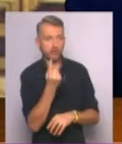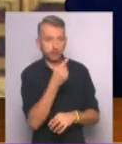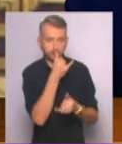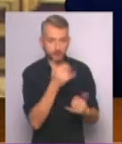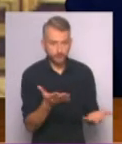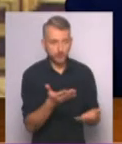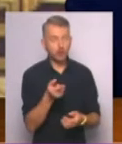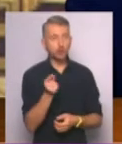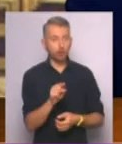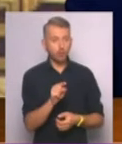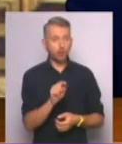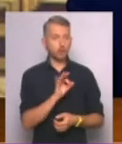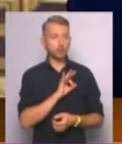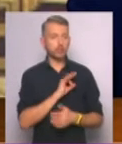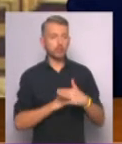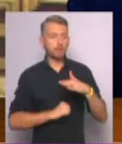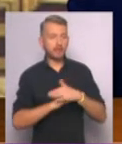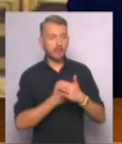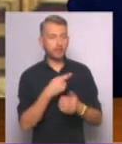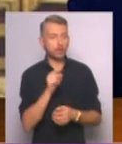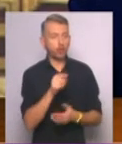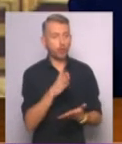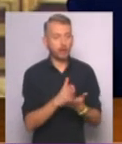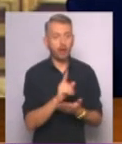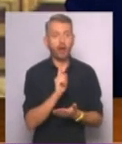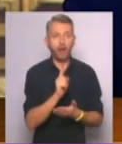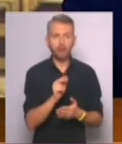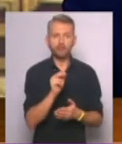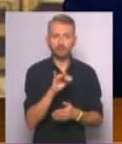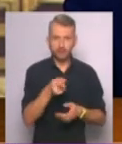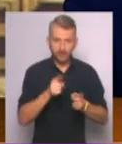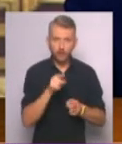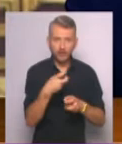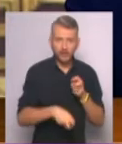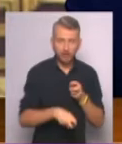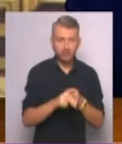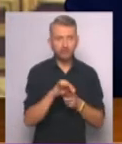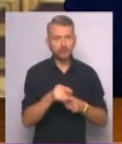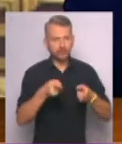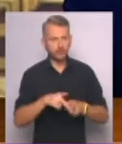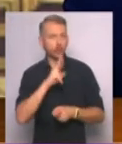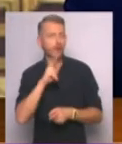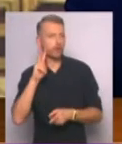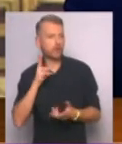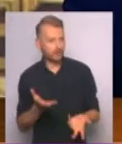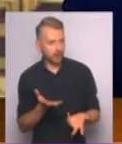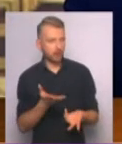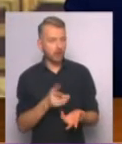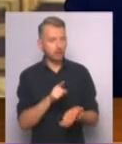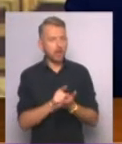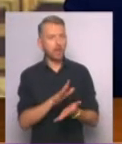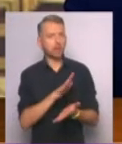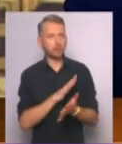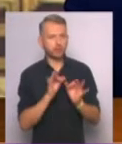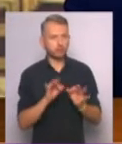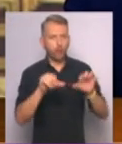І тому юридичні підстави для цього є. Але чи дійсно він зламався, і чи дійсно 2 роки тому назад, тобто має бути належним